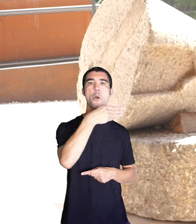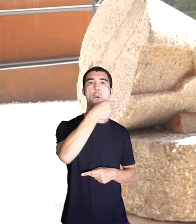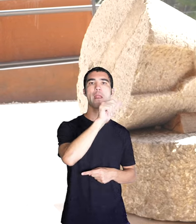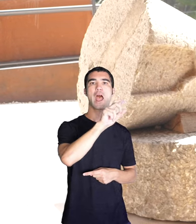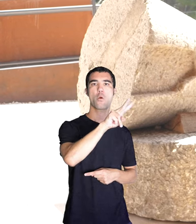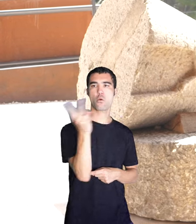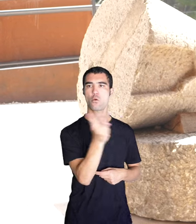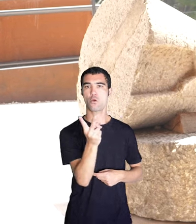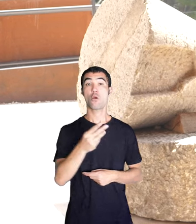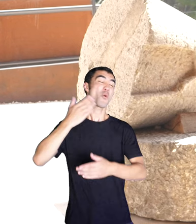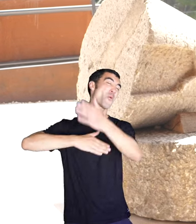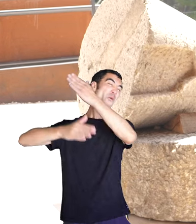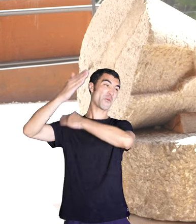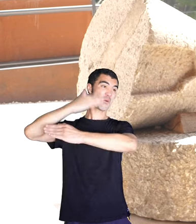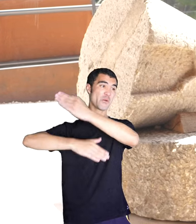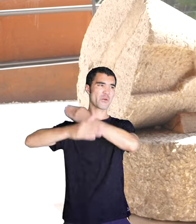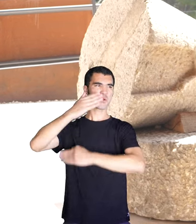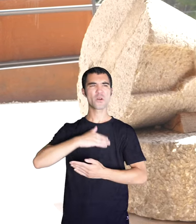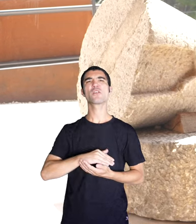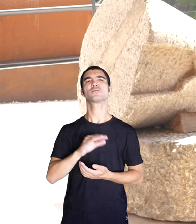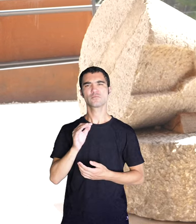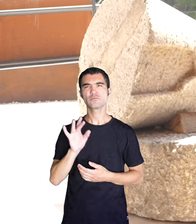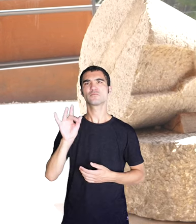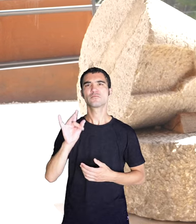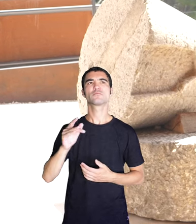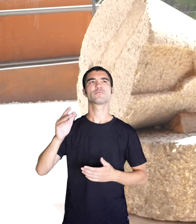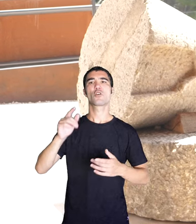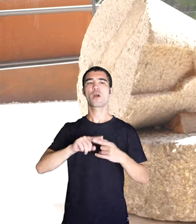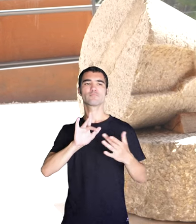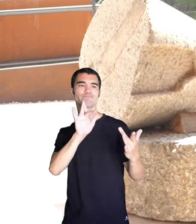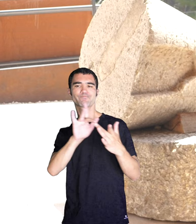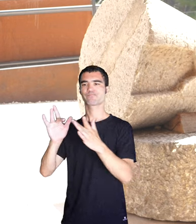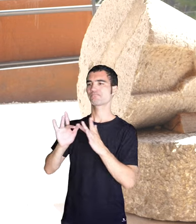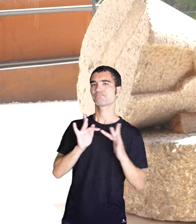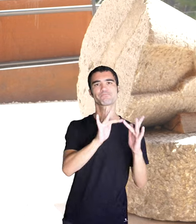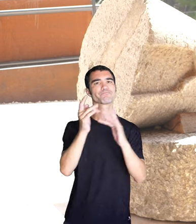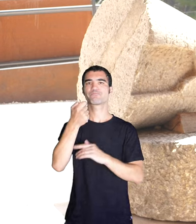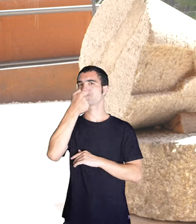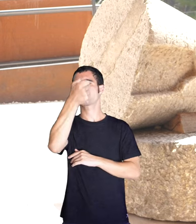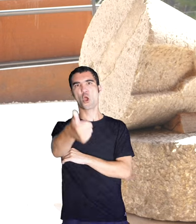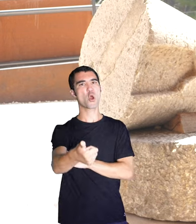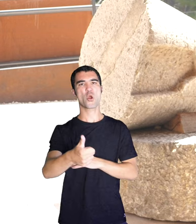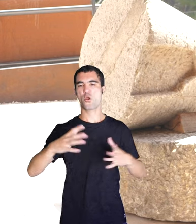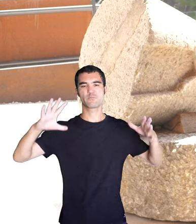En temps passat, pues, no hi havia relació